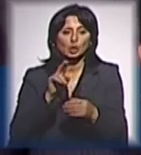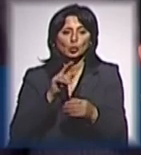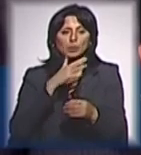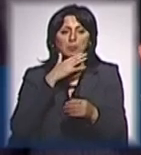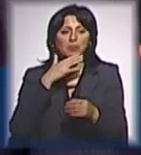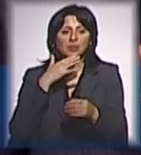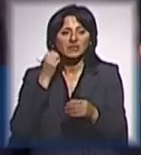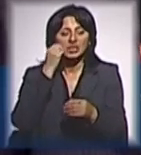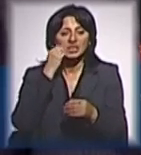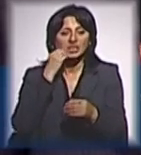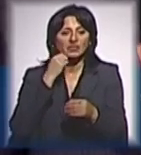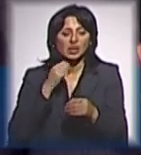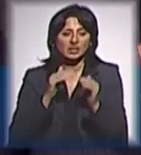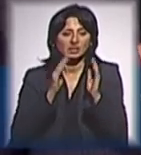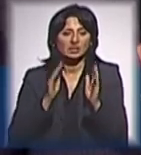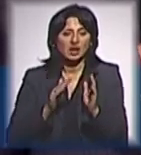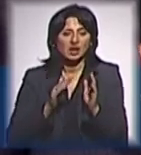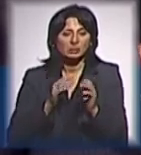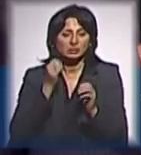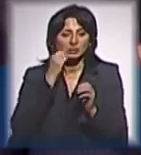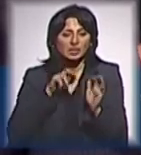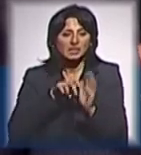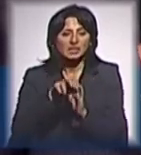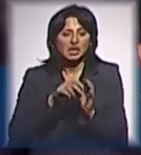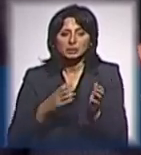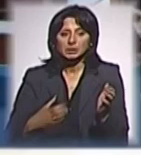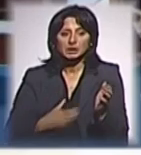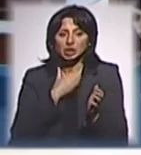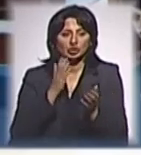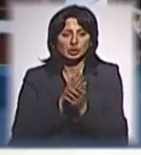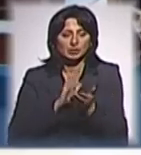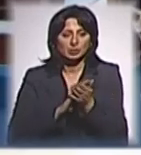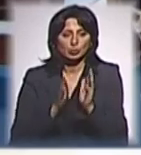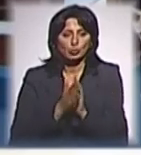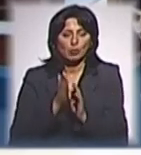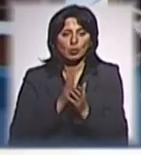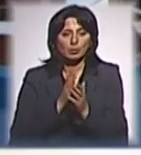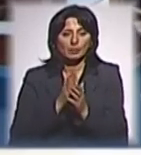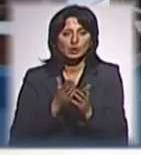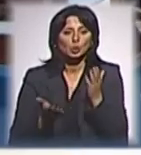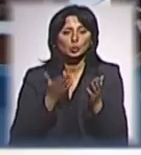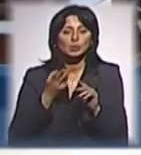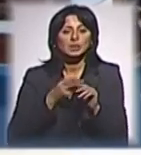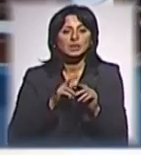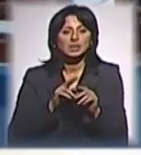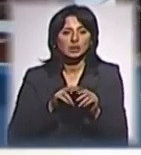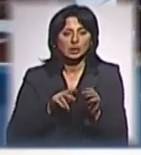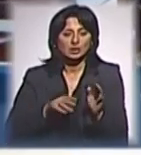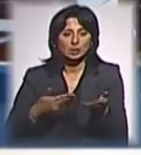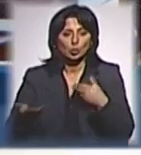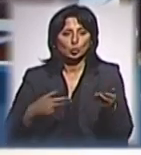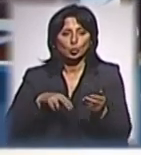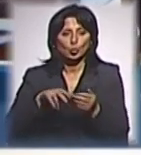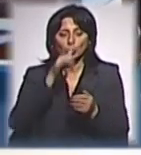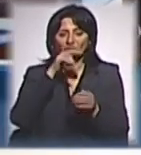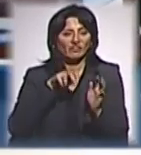ძალიან ბევრია ძველი და ამორტიზებული სახლები, სადაც სადარბაზოები უკიდურესად ძიმე მდგომარეობაშია. თუნდაც იმით, რომ ტროტუარებზე